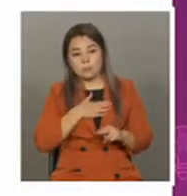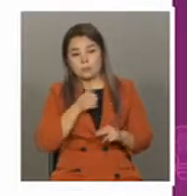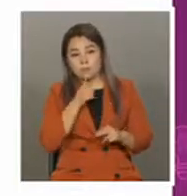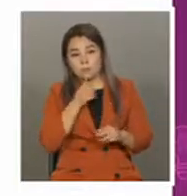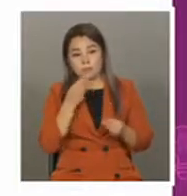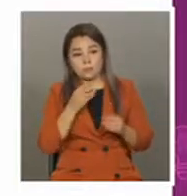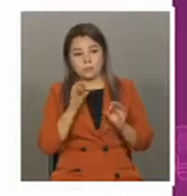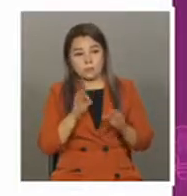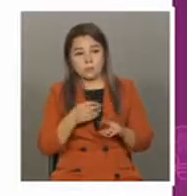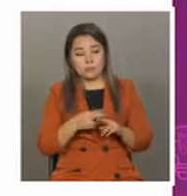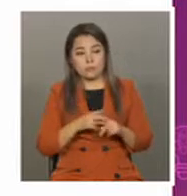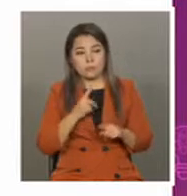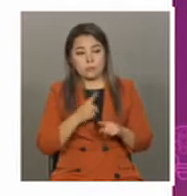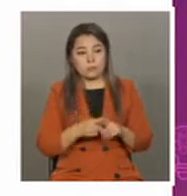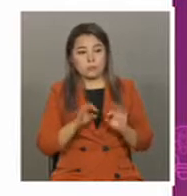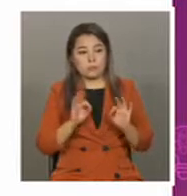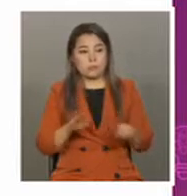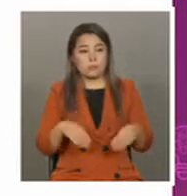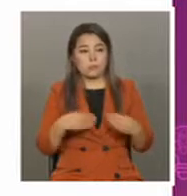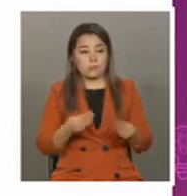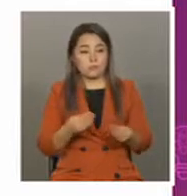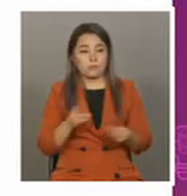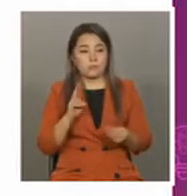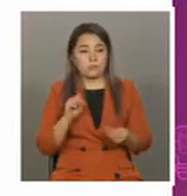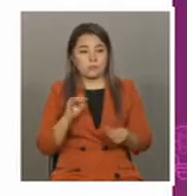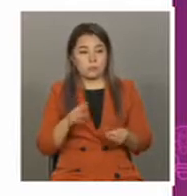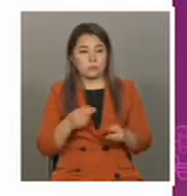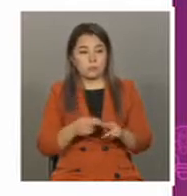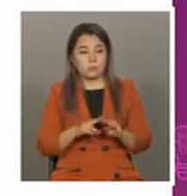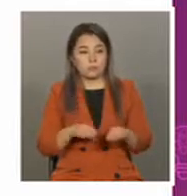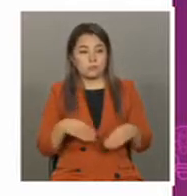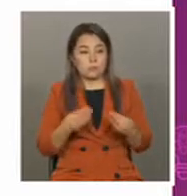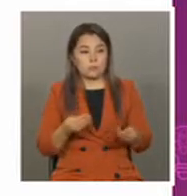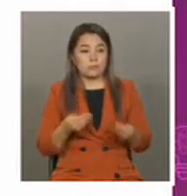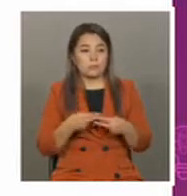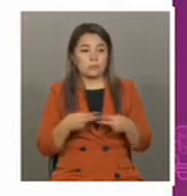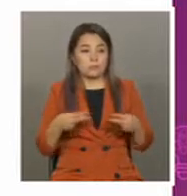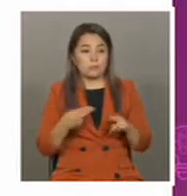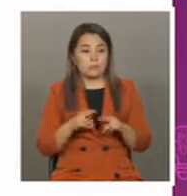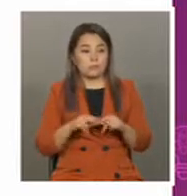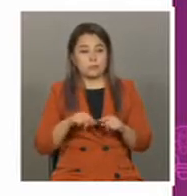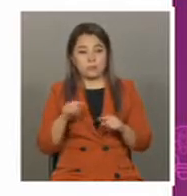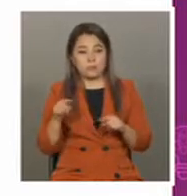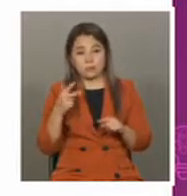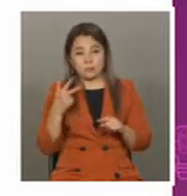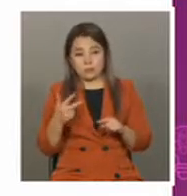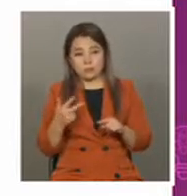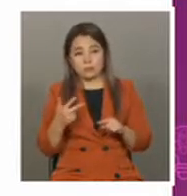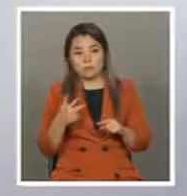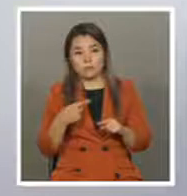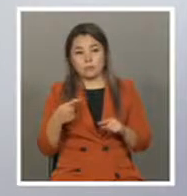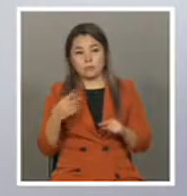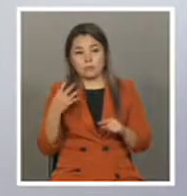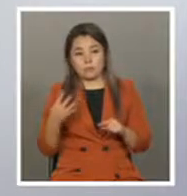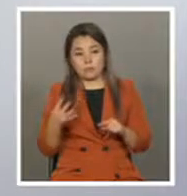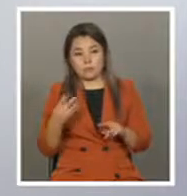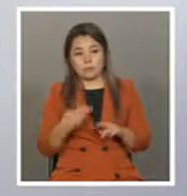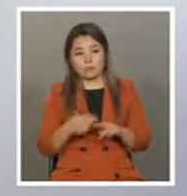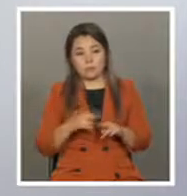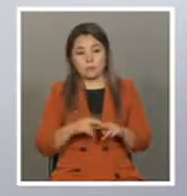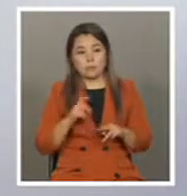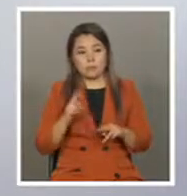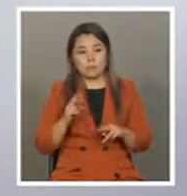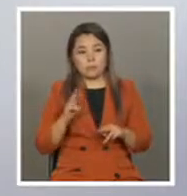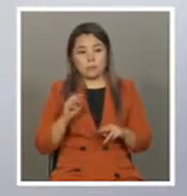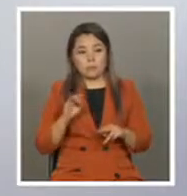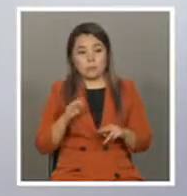тұр. Олай болса, берілген квадрат, келтірілген квадрат теңдеуінің түбірлері минус 3 және де минус 4. X квадрат азайтылған